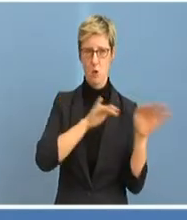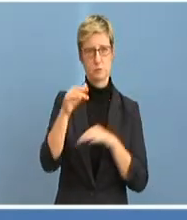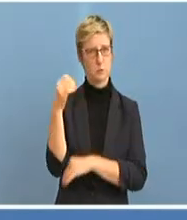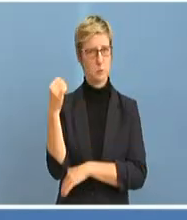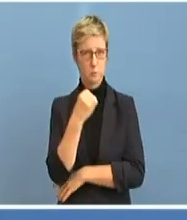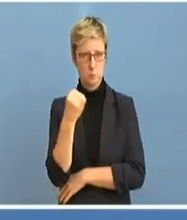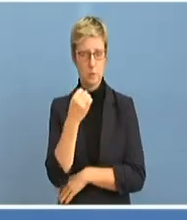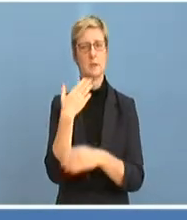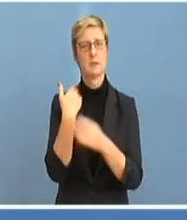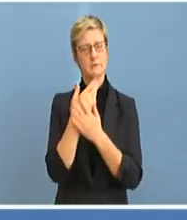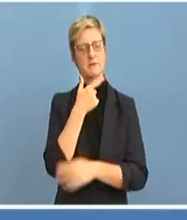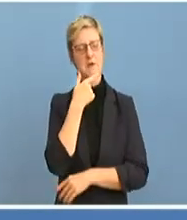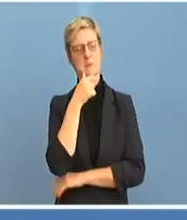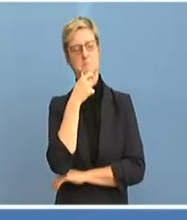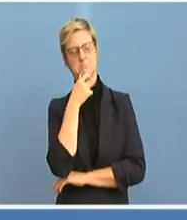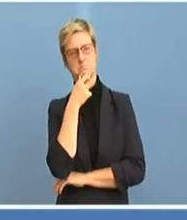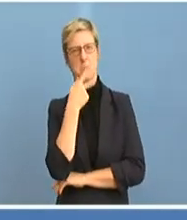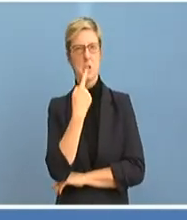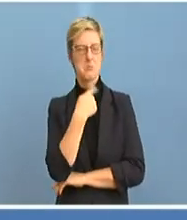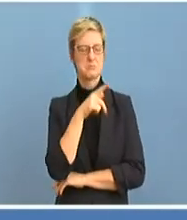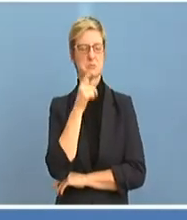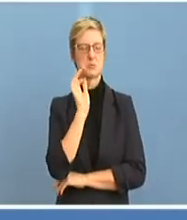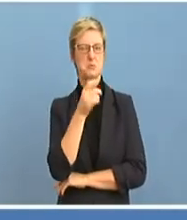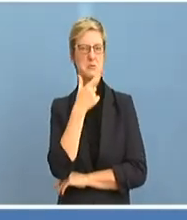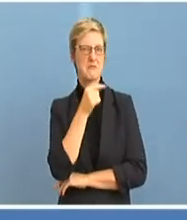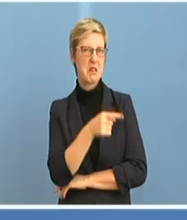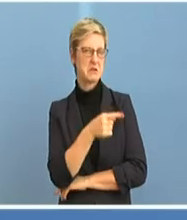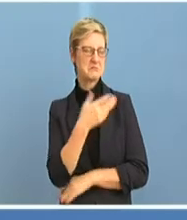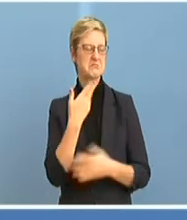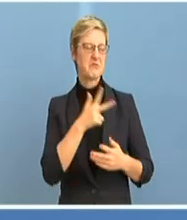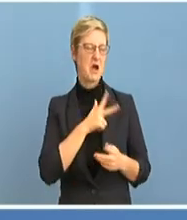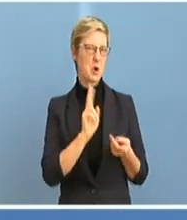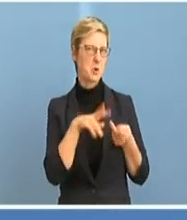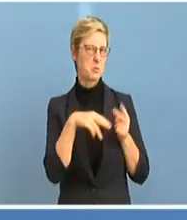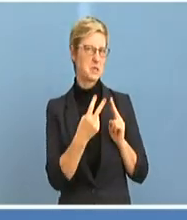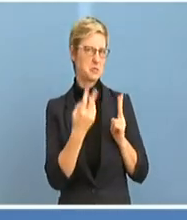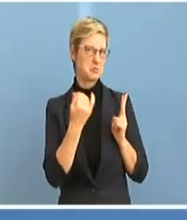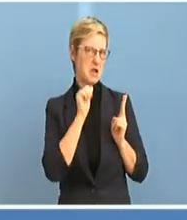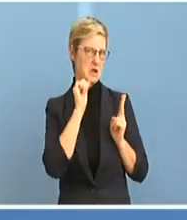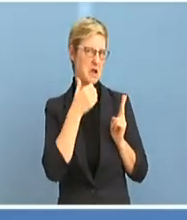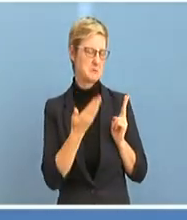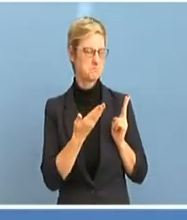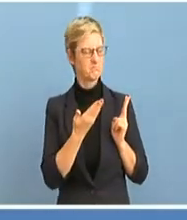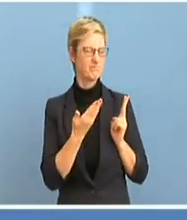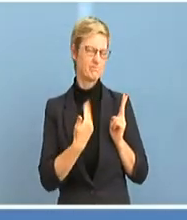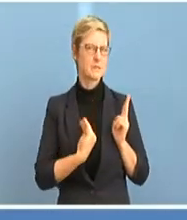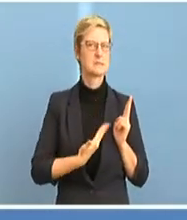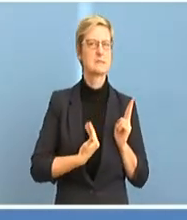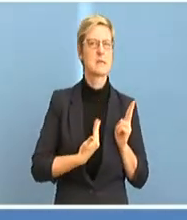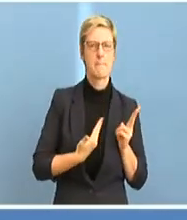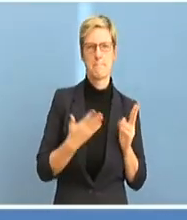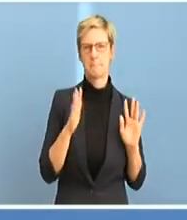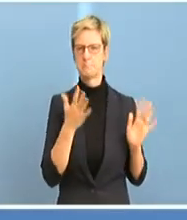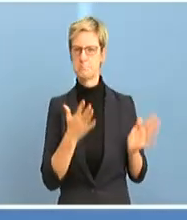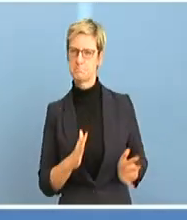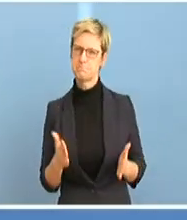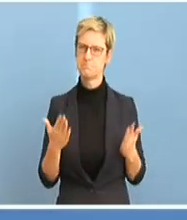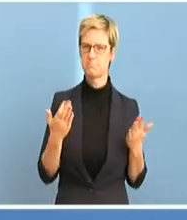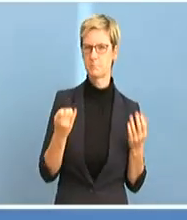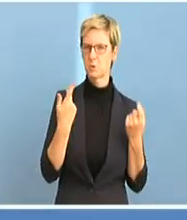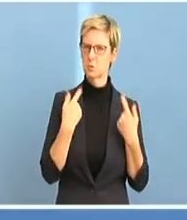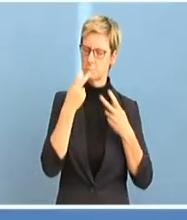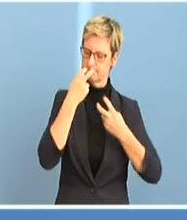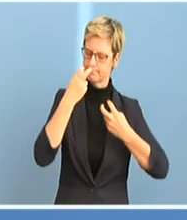Zweifel an und Skepsis an diesem guten Willen zur Umsetzung. Und das sind Fragen, die sich da stellen, und da muss